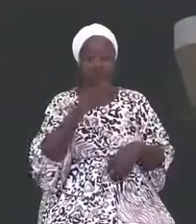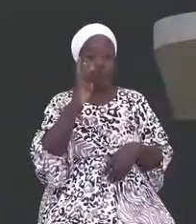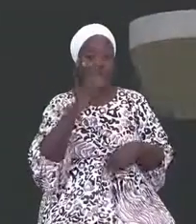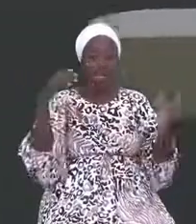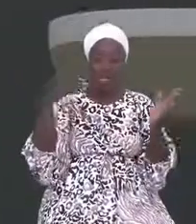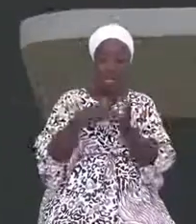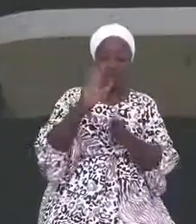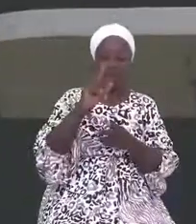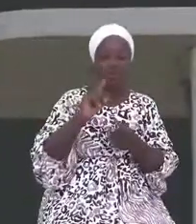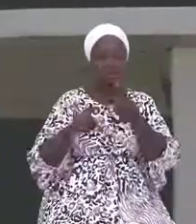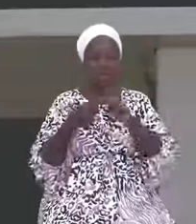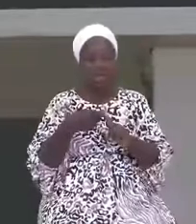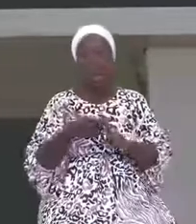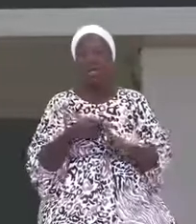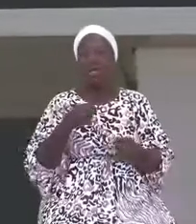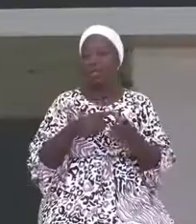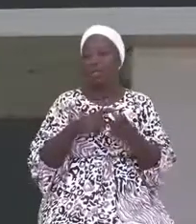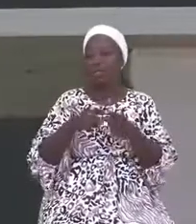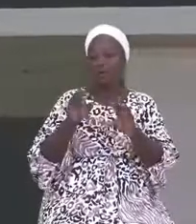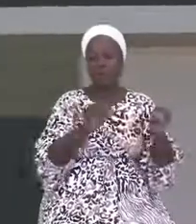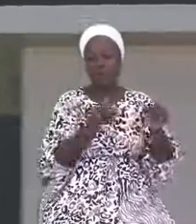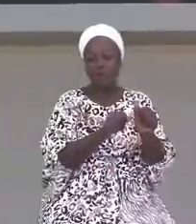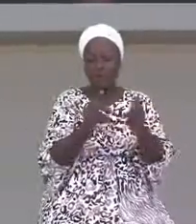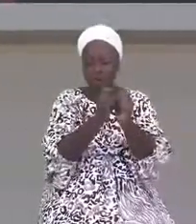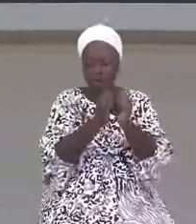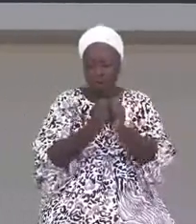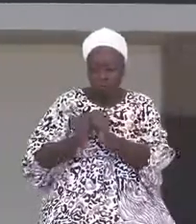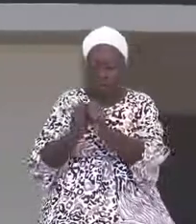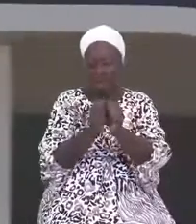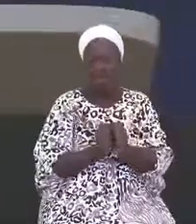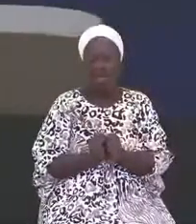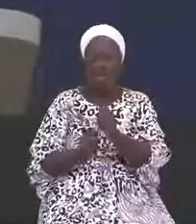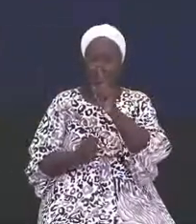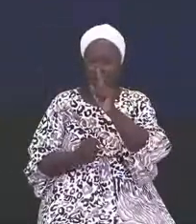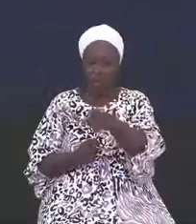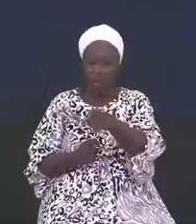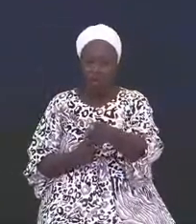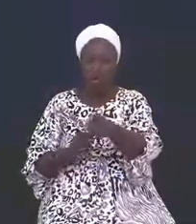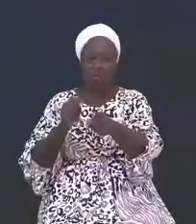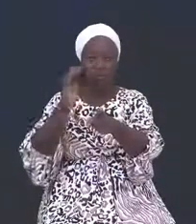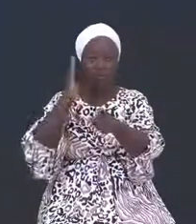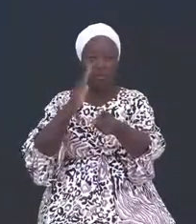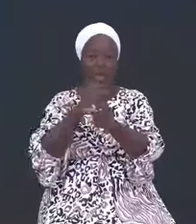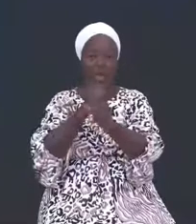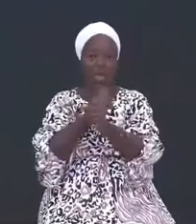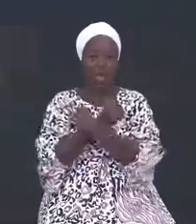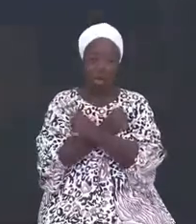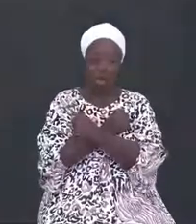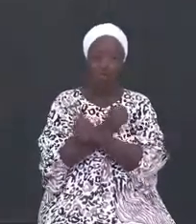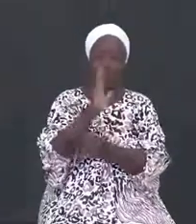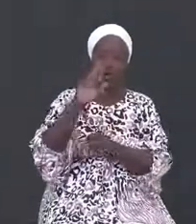faux témoignages contre ton voisin et rassemble tout maintenant. Tu aimeras ton